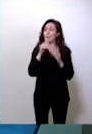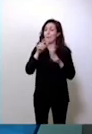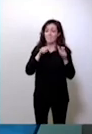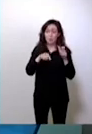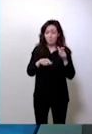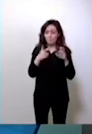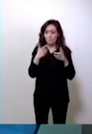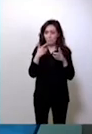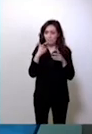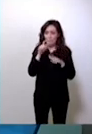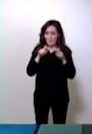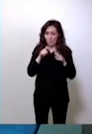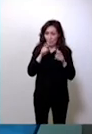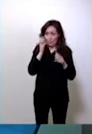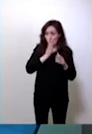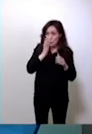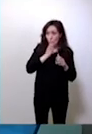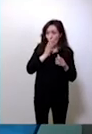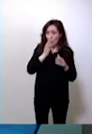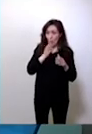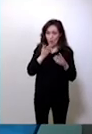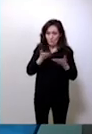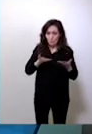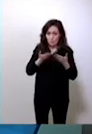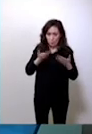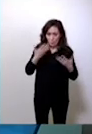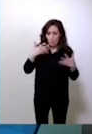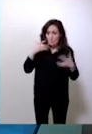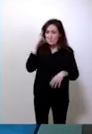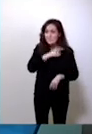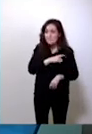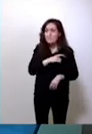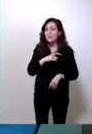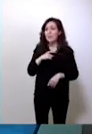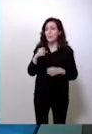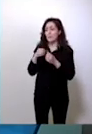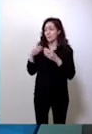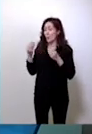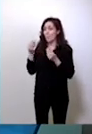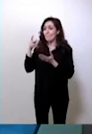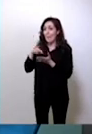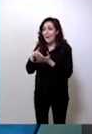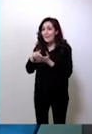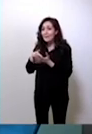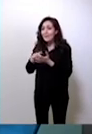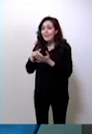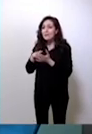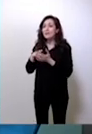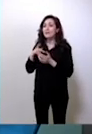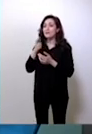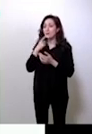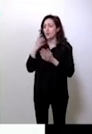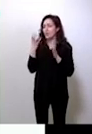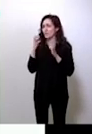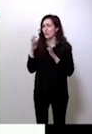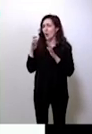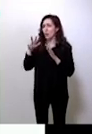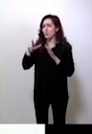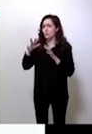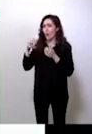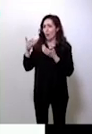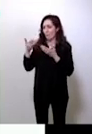et une majorité à Bordeaux. Il y a 900 logements, hébergements d'urgence qui ont été ouverts ces dernières années, mais on constate qu'il faut